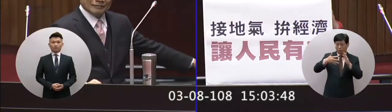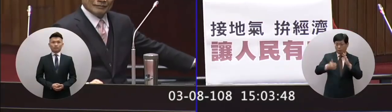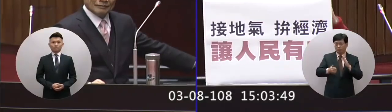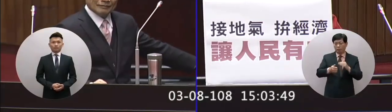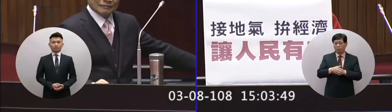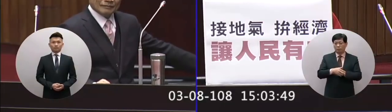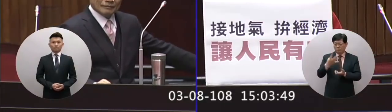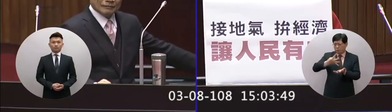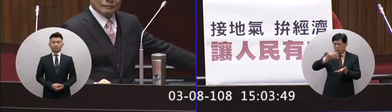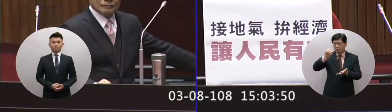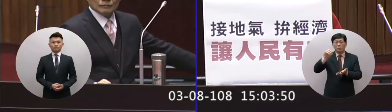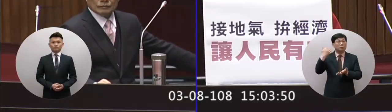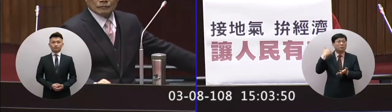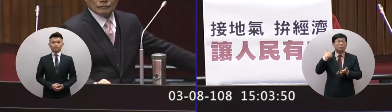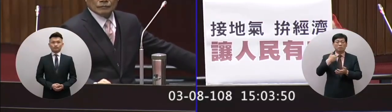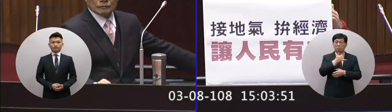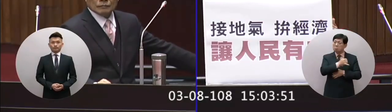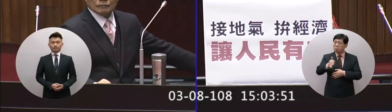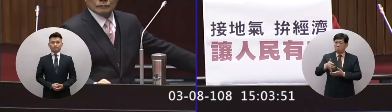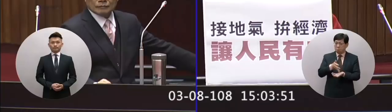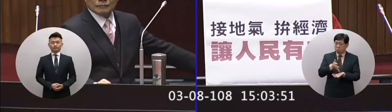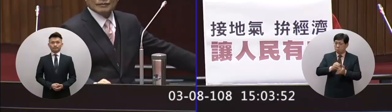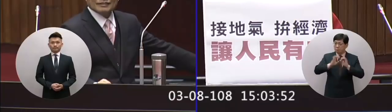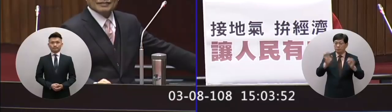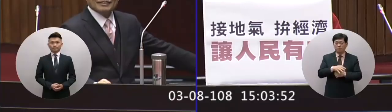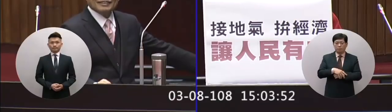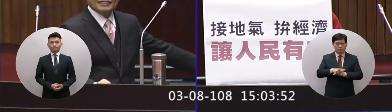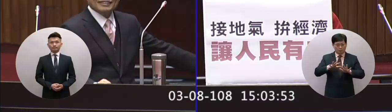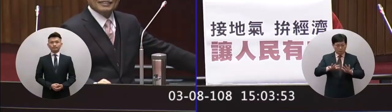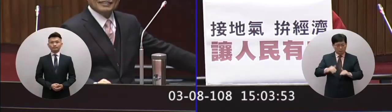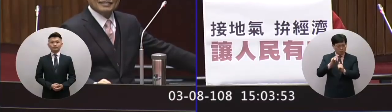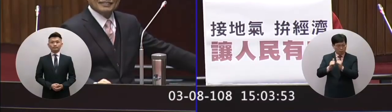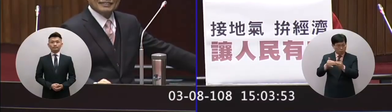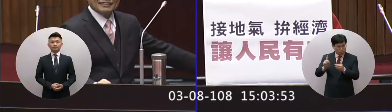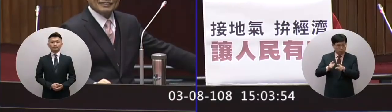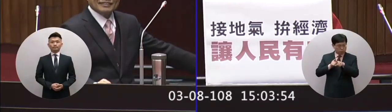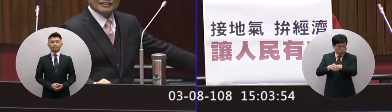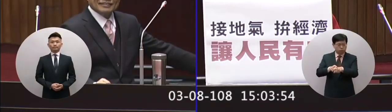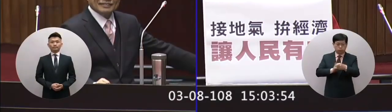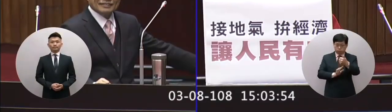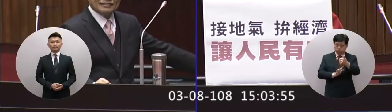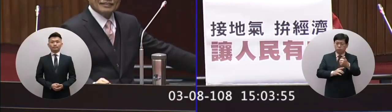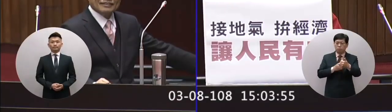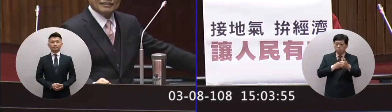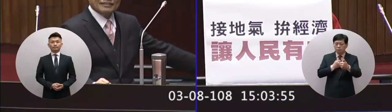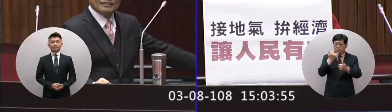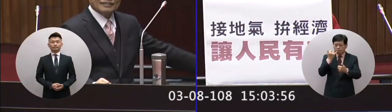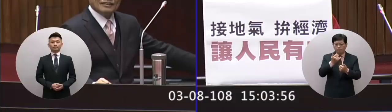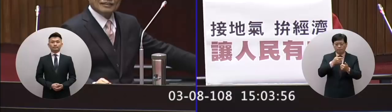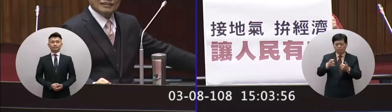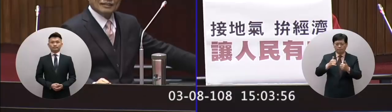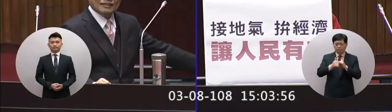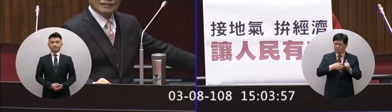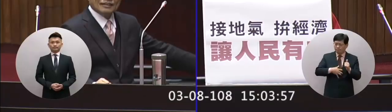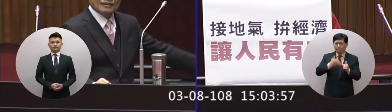在数次的一个场合上都说，我们呢现在这个接地气的内阁，就是希望能够解决民